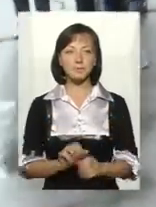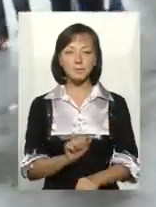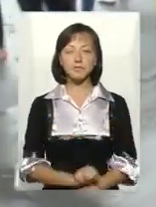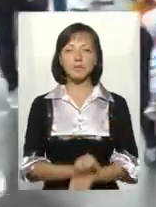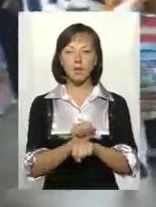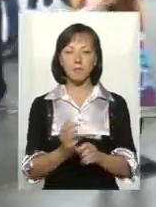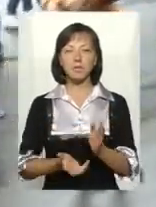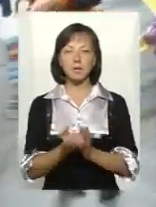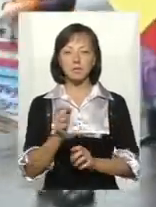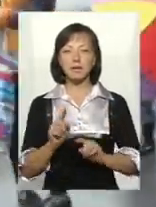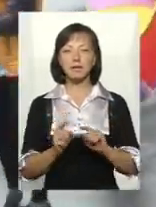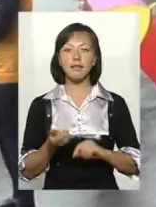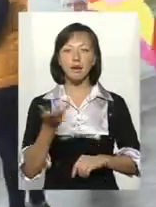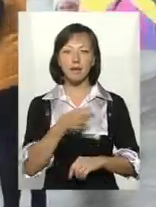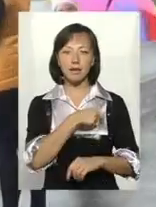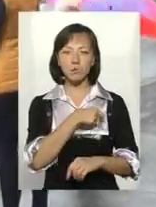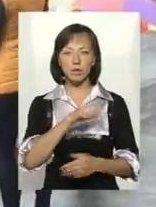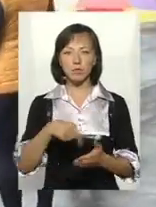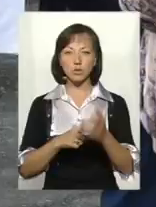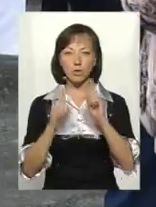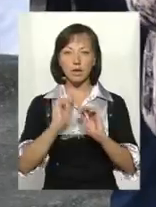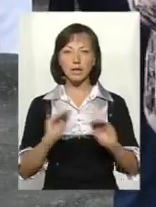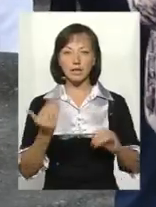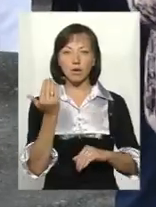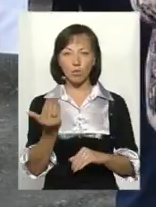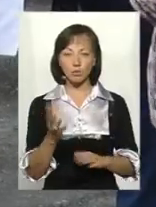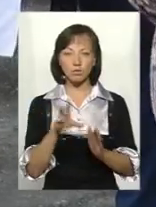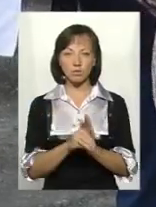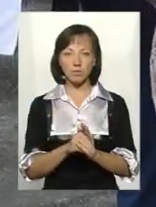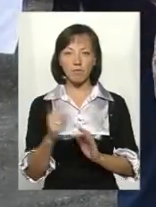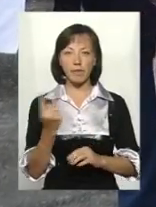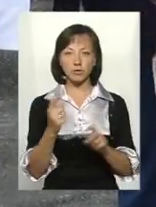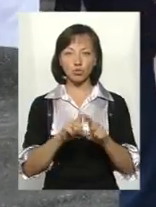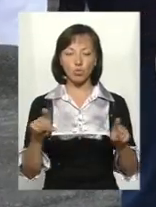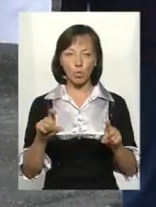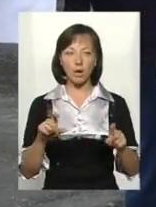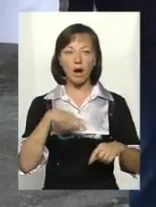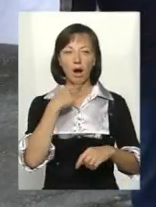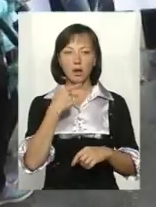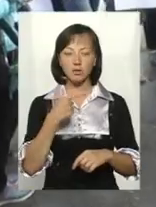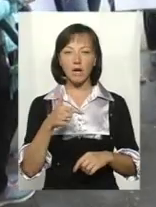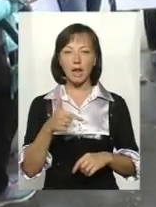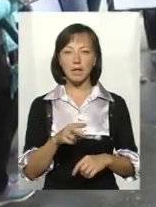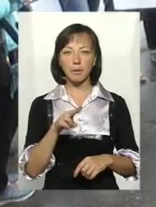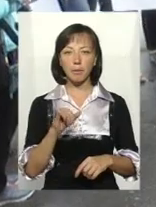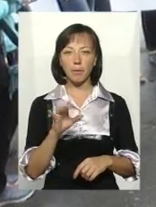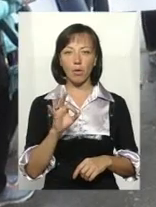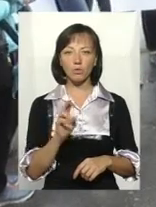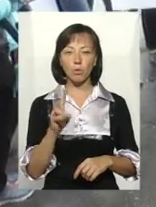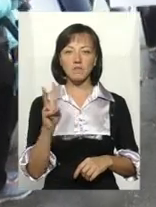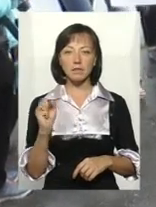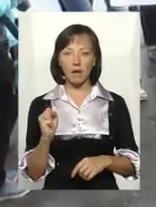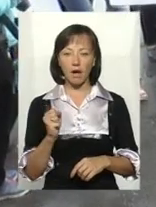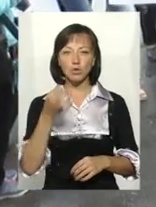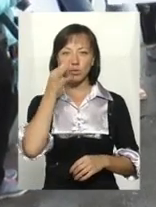Пікетувальників підтримали і декілька депутатів міської ради, діти яких також навчаються у першій школі. Кажуть, Галина Піонтковська – досвідчений педагог